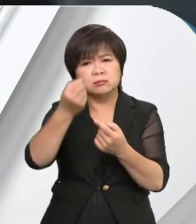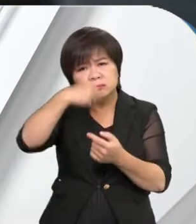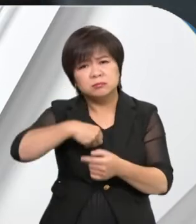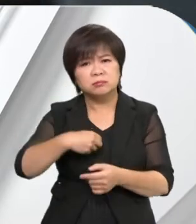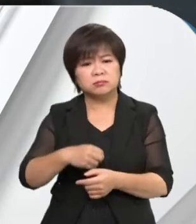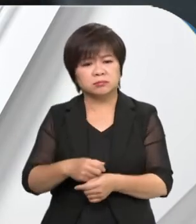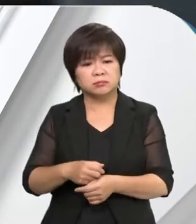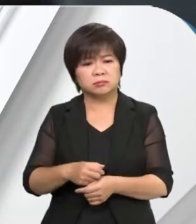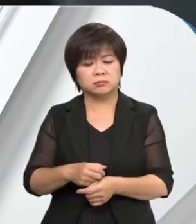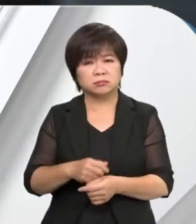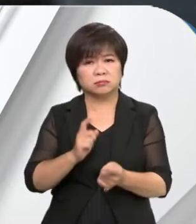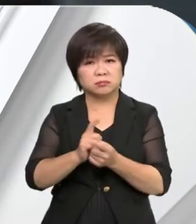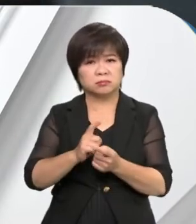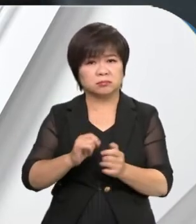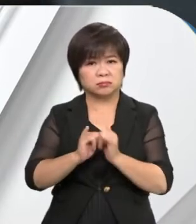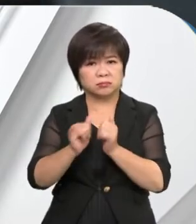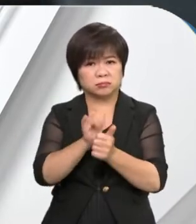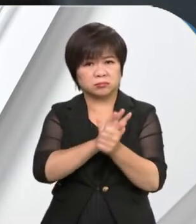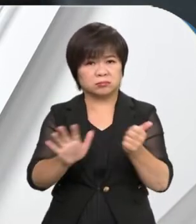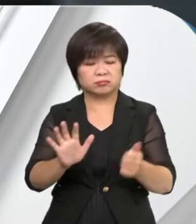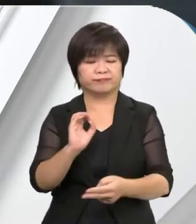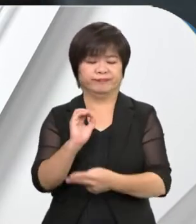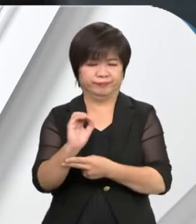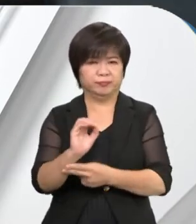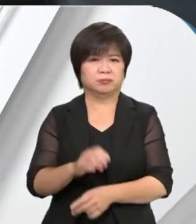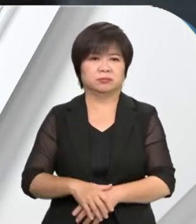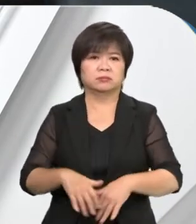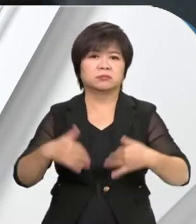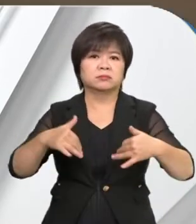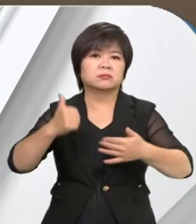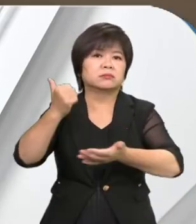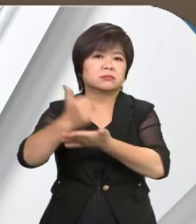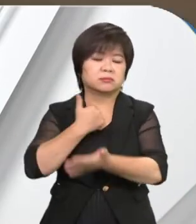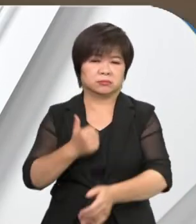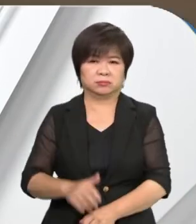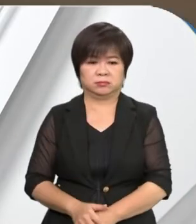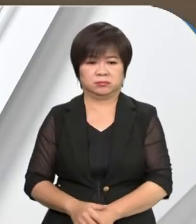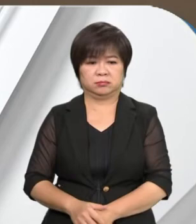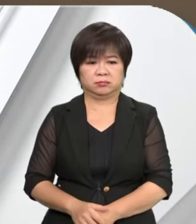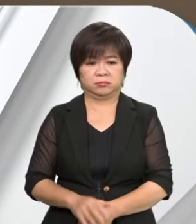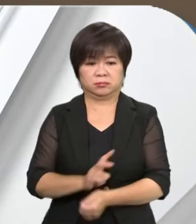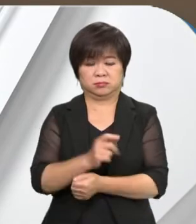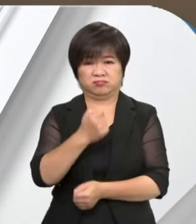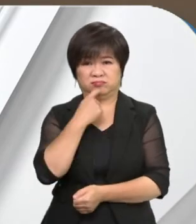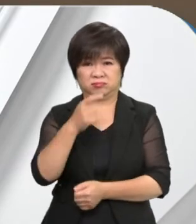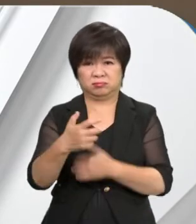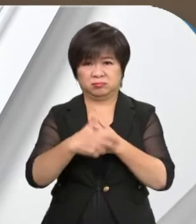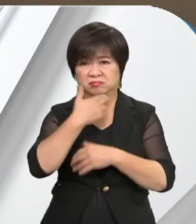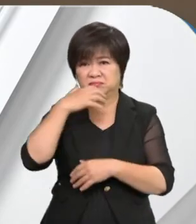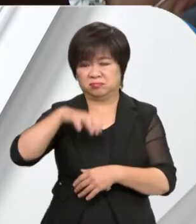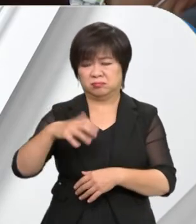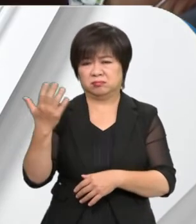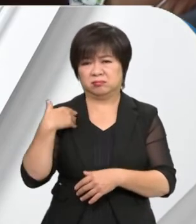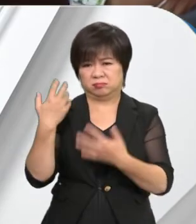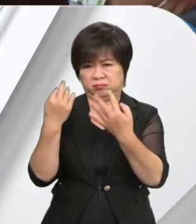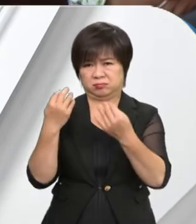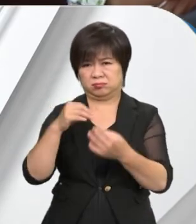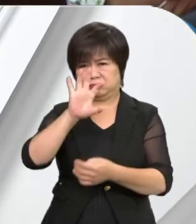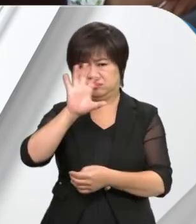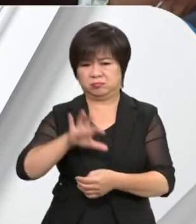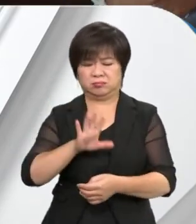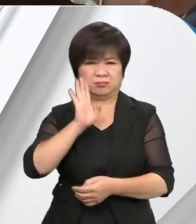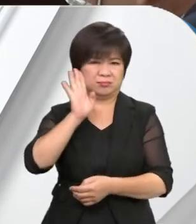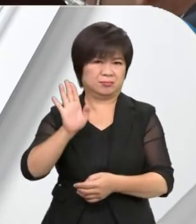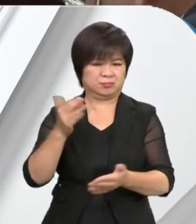对国人影响哦完全是零，因为还没开放啊。 林维洲正与卫福部拿台北数据来比论未来，还不得不